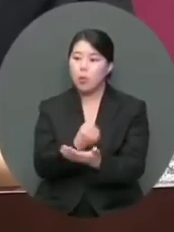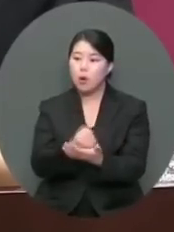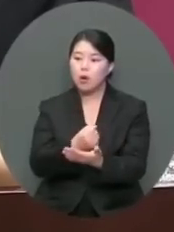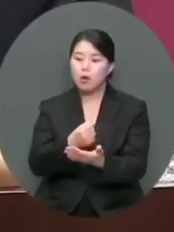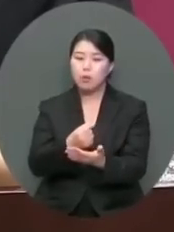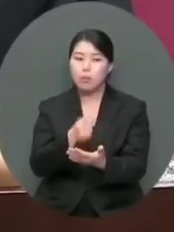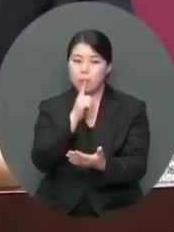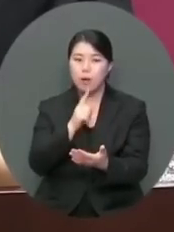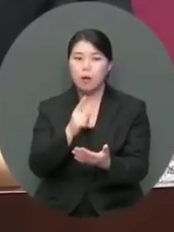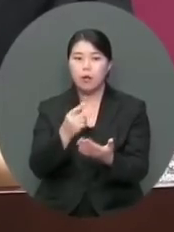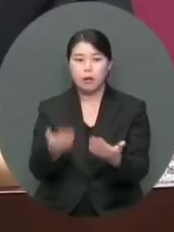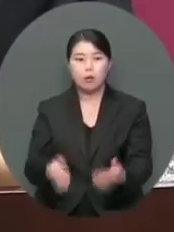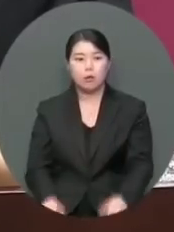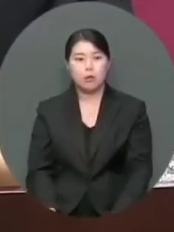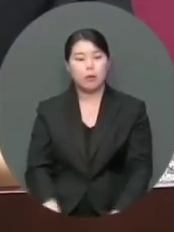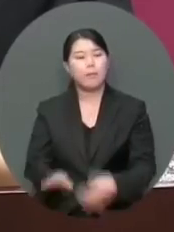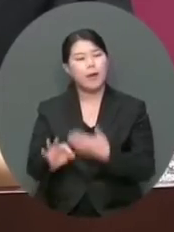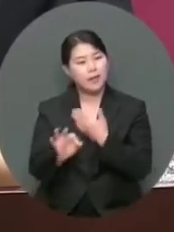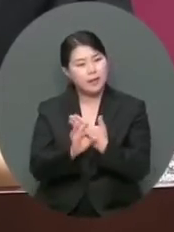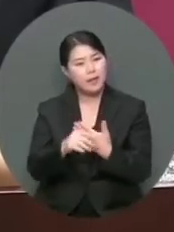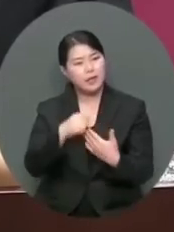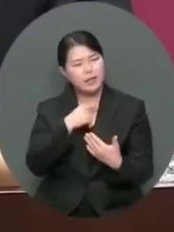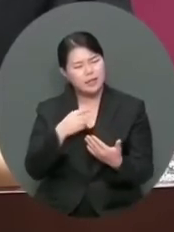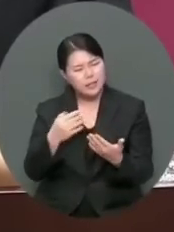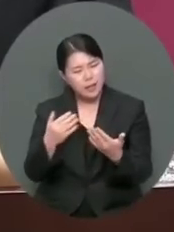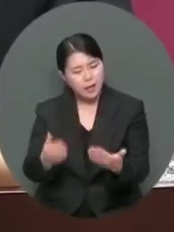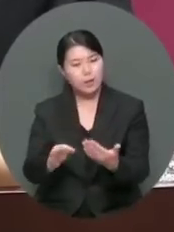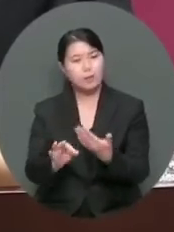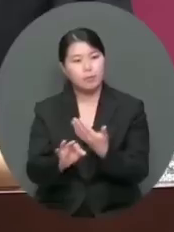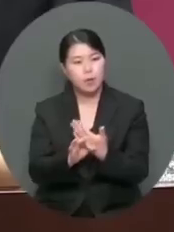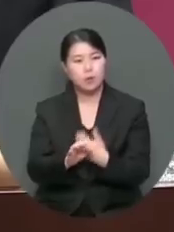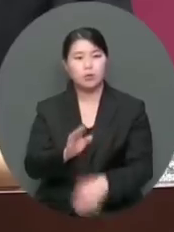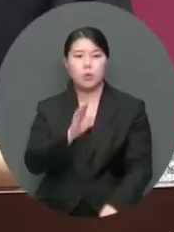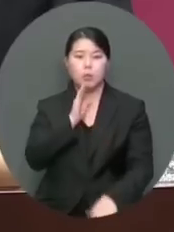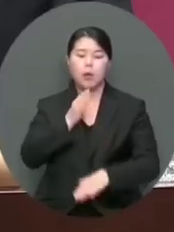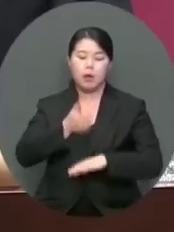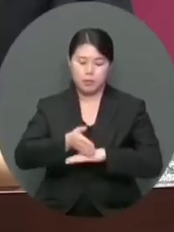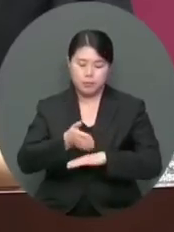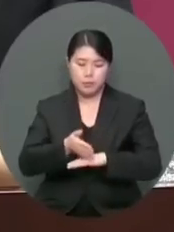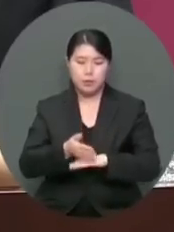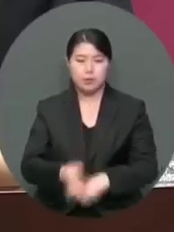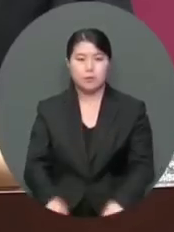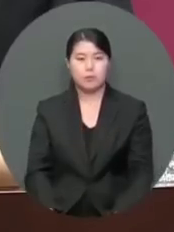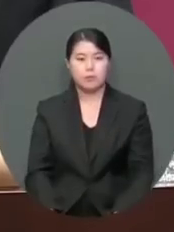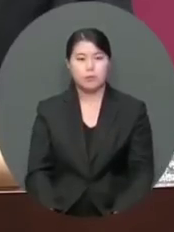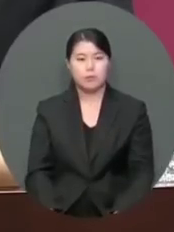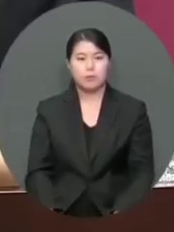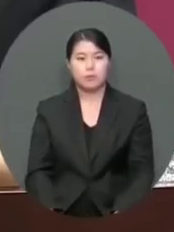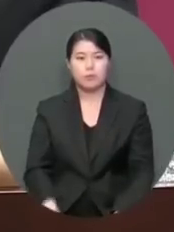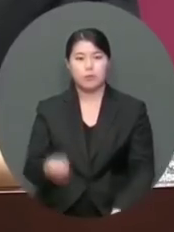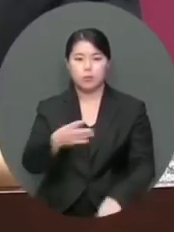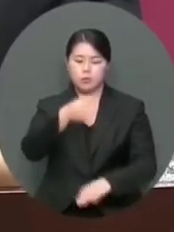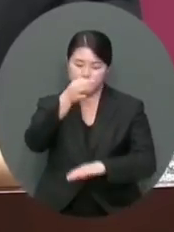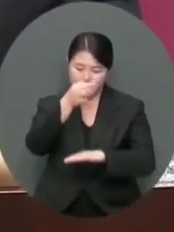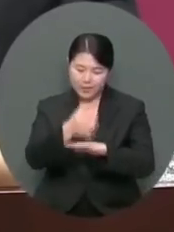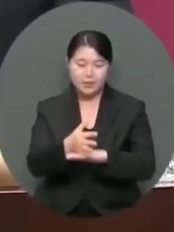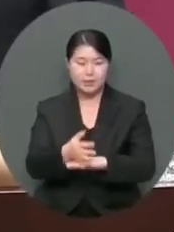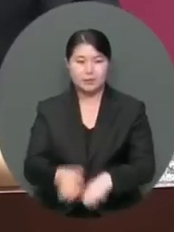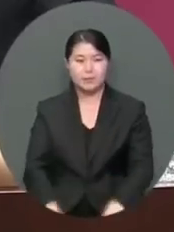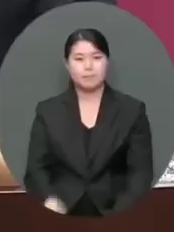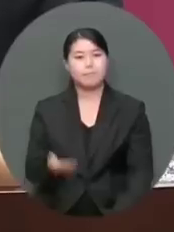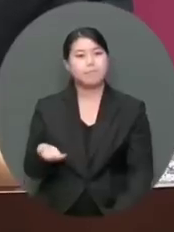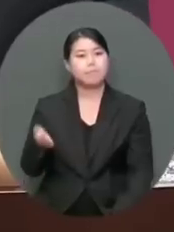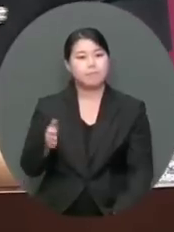그분들이 만약에 희생을 하셨다면 정말 감사하게 생각하고 또 미안하게 생각합니다.